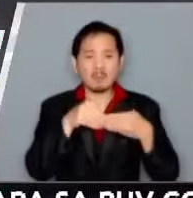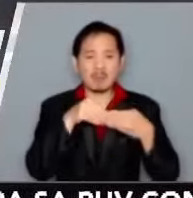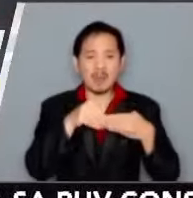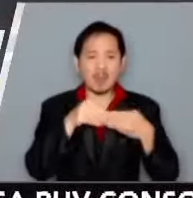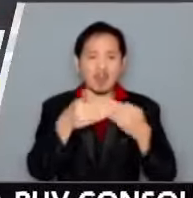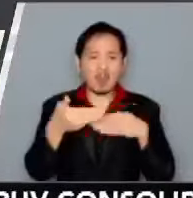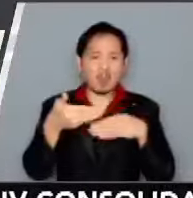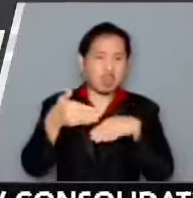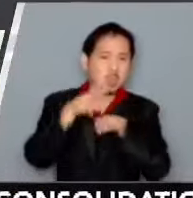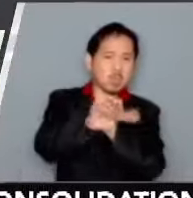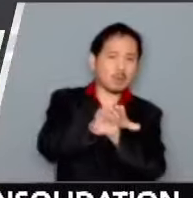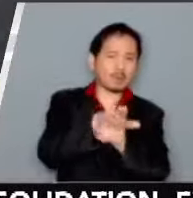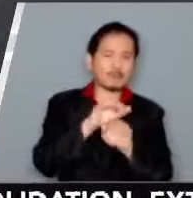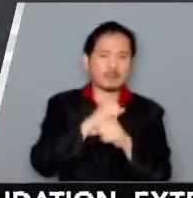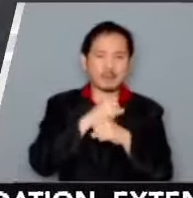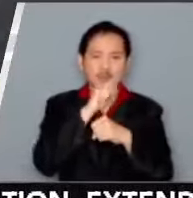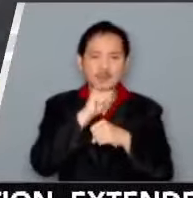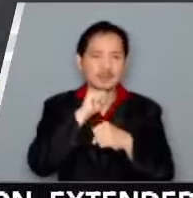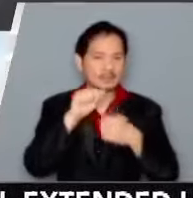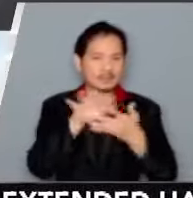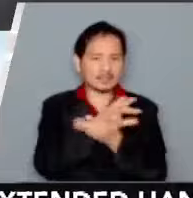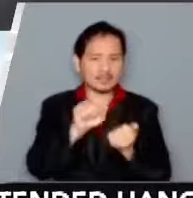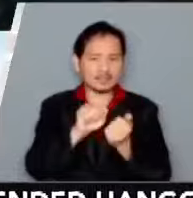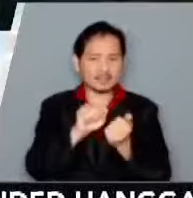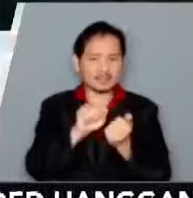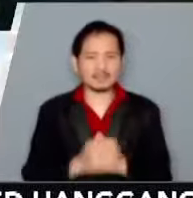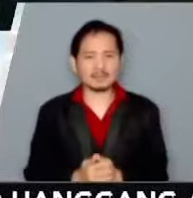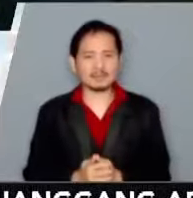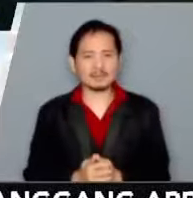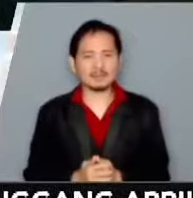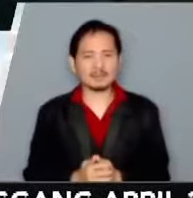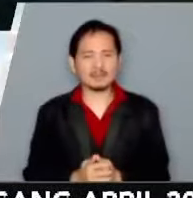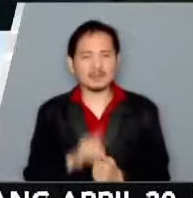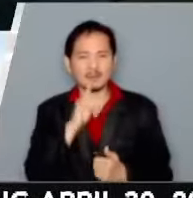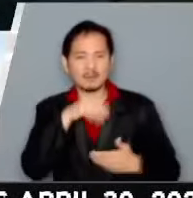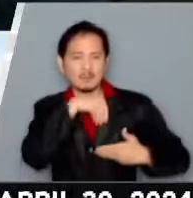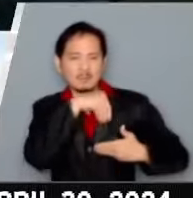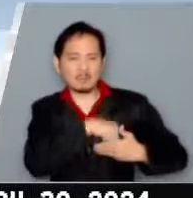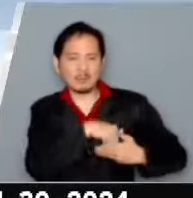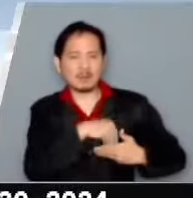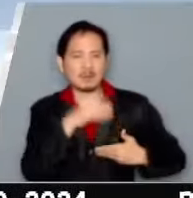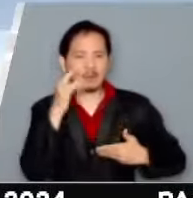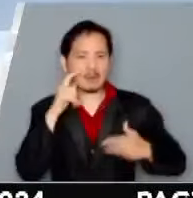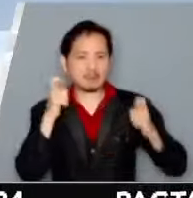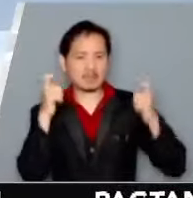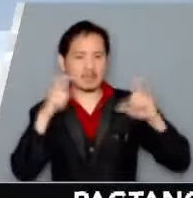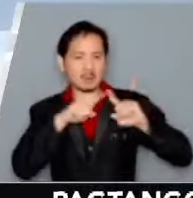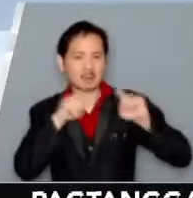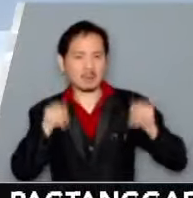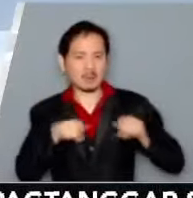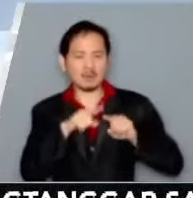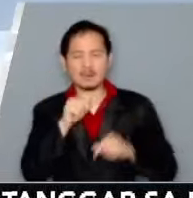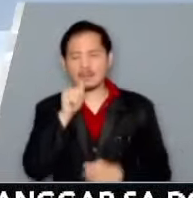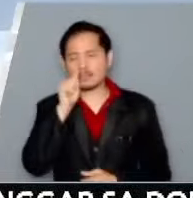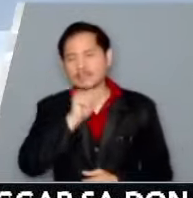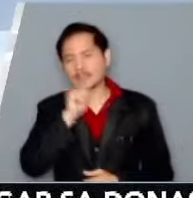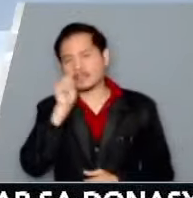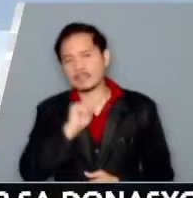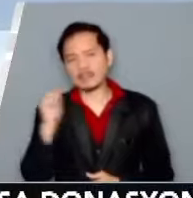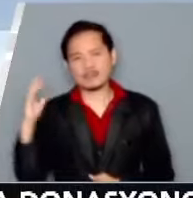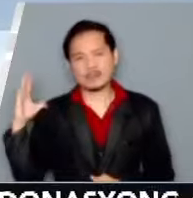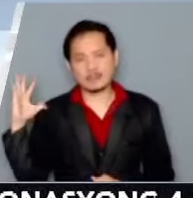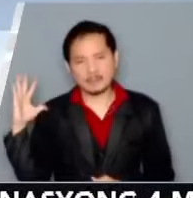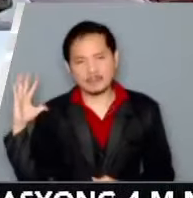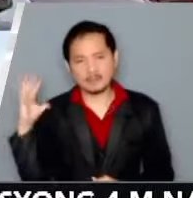nandito yung lisensya ko eh. Oo, ganyan kalaki. Pero mukhang kailangan muna magtiis at maghintay ng mga tulad ni Rolex na papel pa